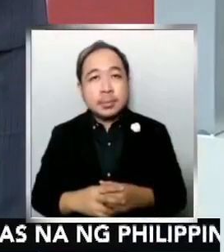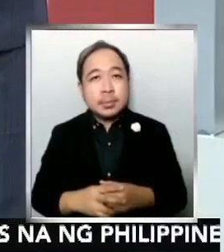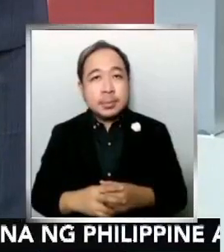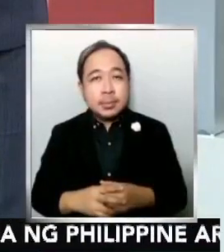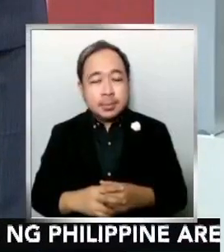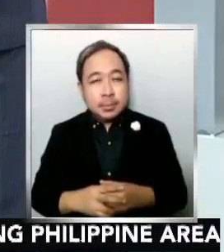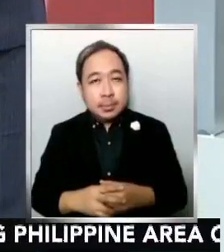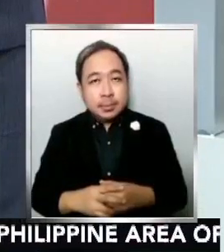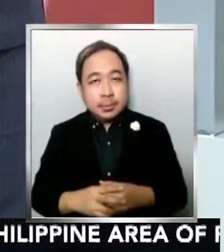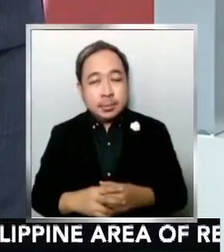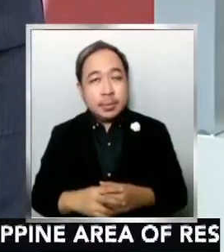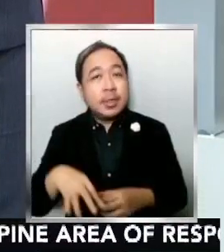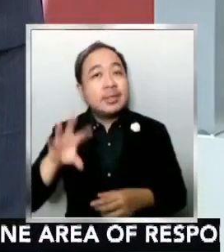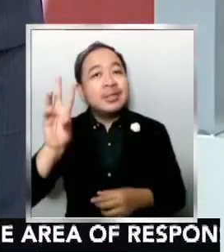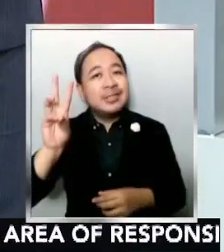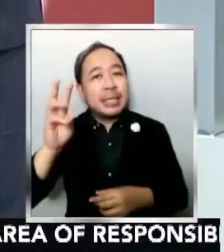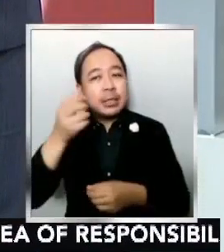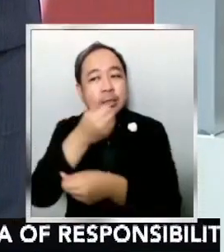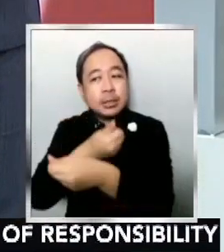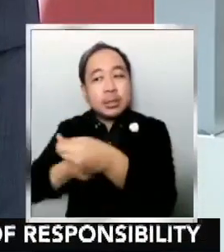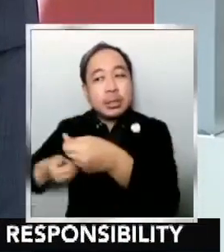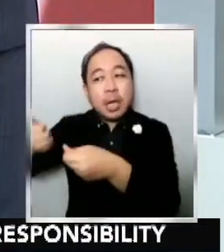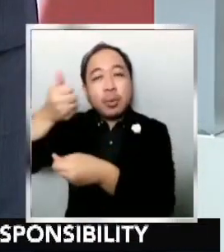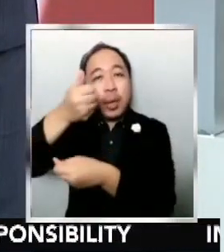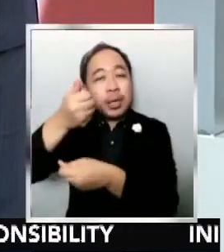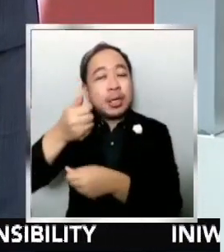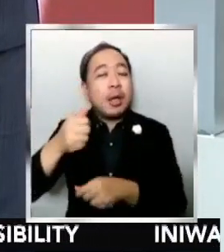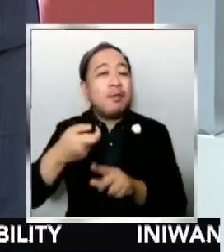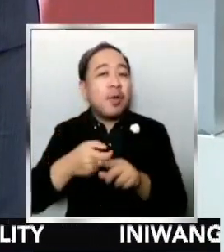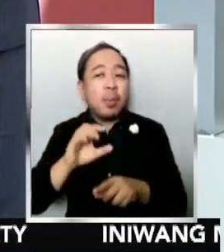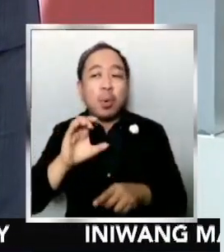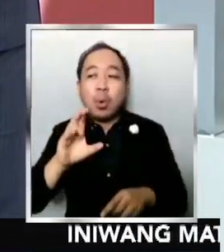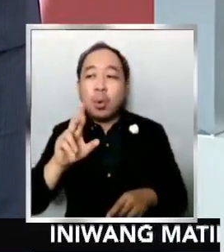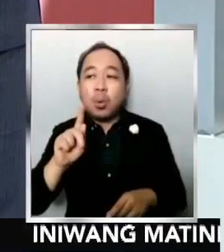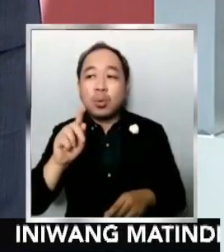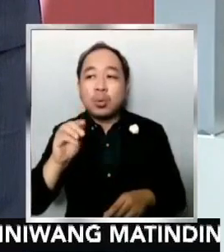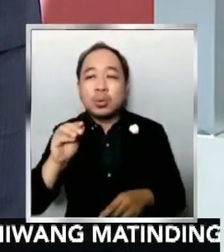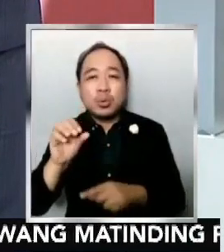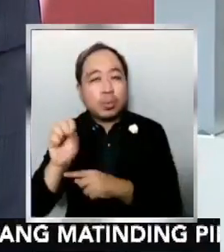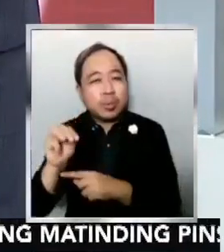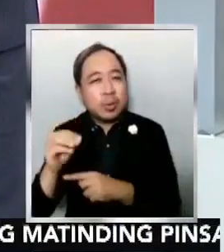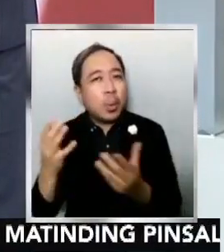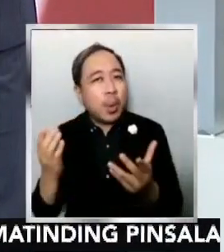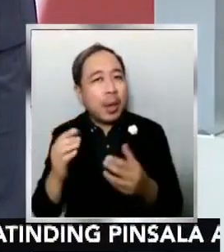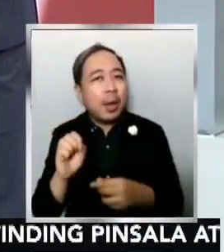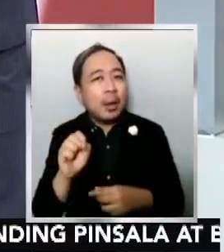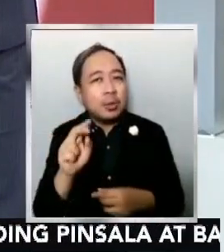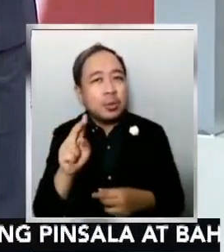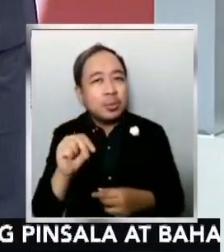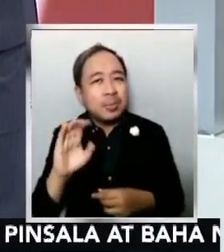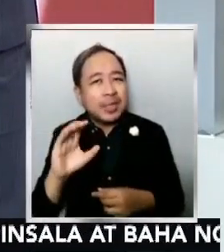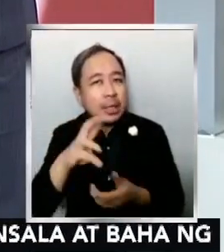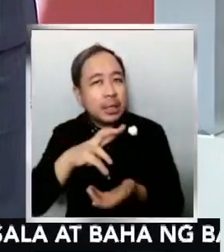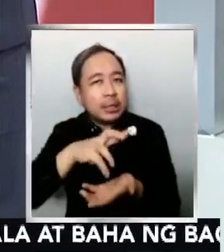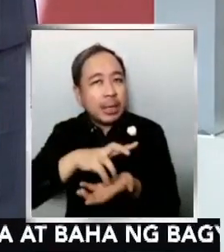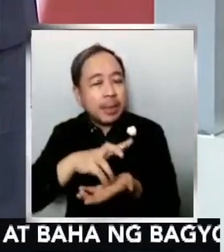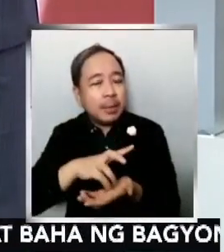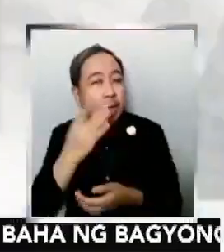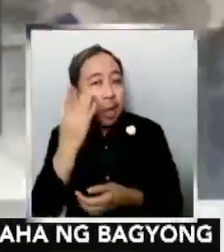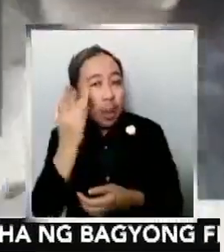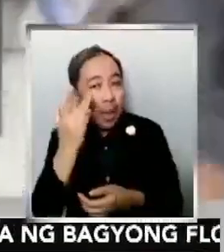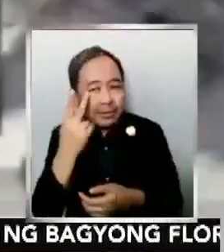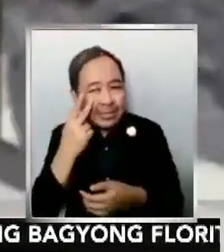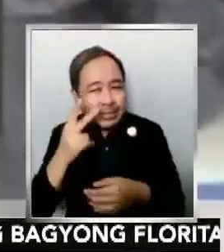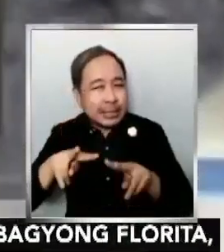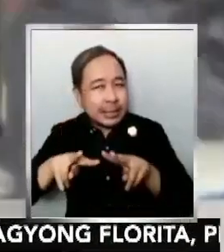Anim na opisyal ng Bureau of Customs sa Port of Subic ang tinanggal sa pwesto habang iniimbestigahan ang umano'y smuggling ng asukal.